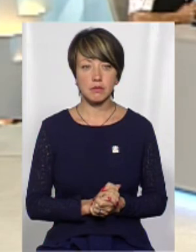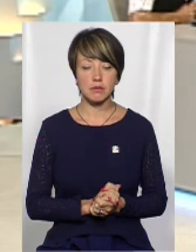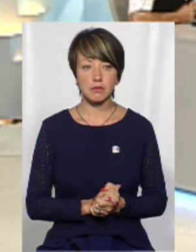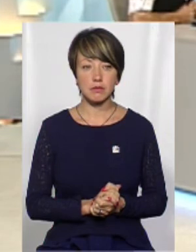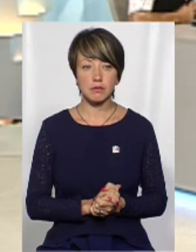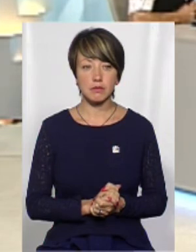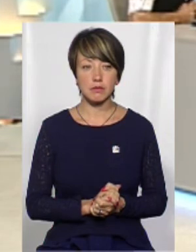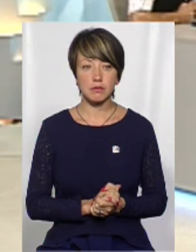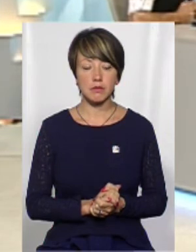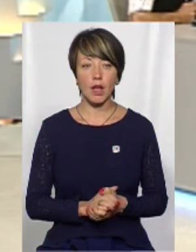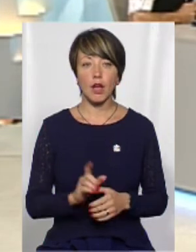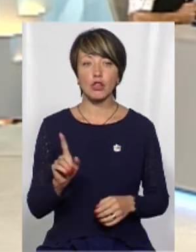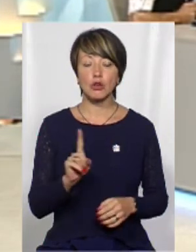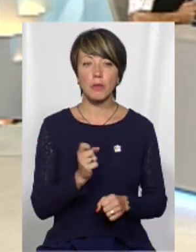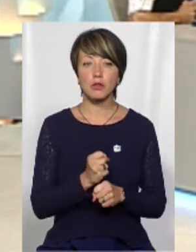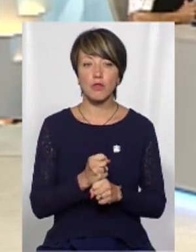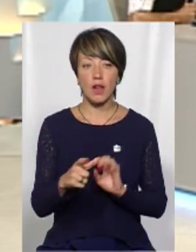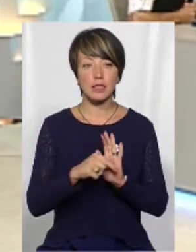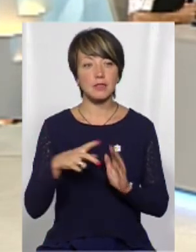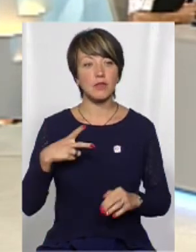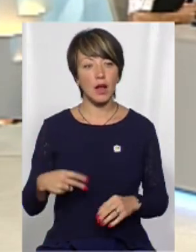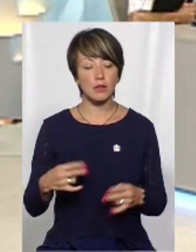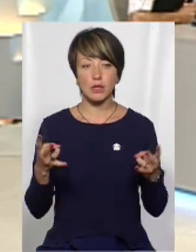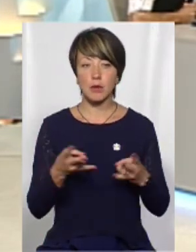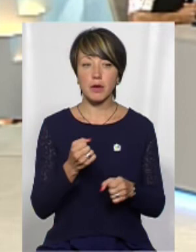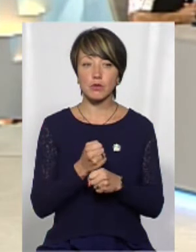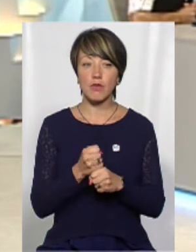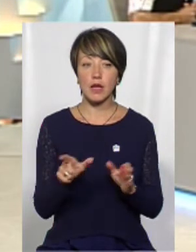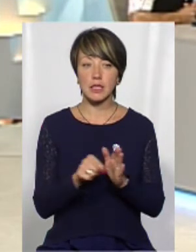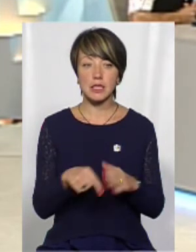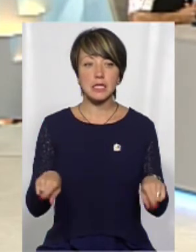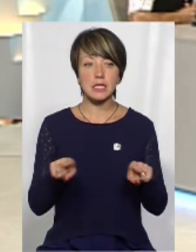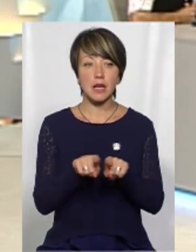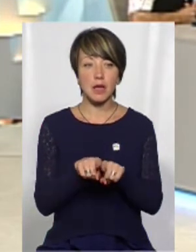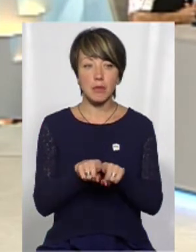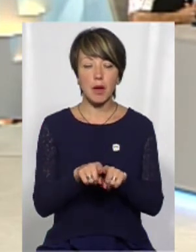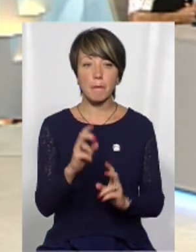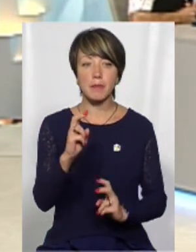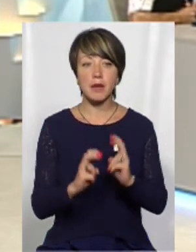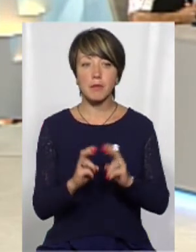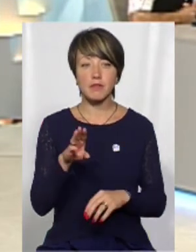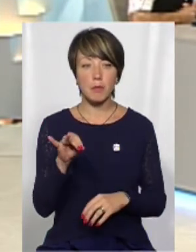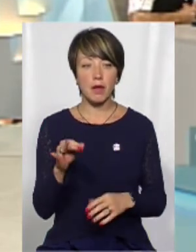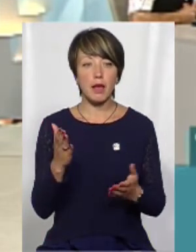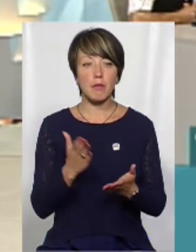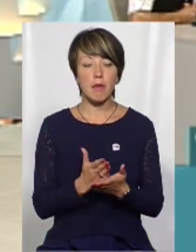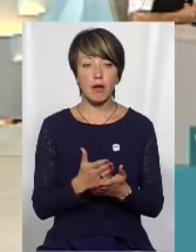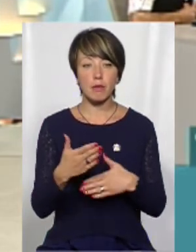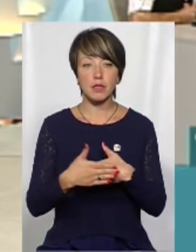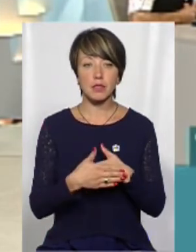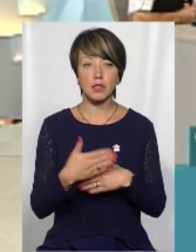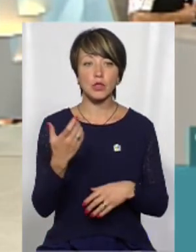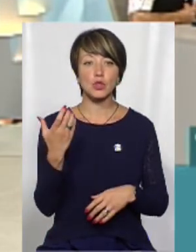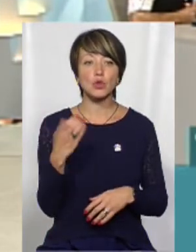magasins individuels. Тобто, щоб працювати з Францією, треба працювати з такими підприємствами, які мають близько